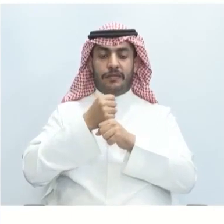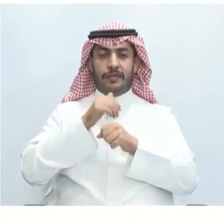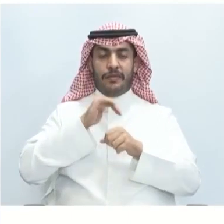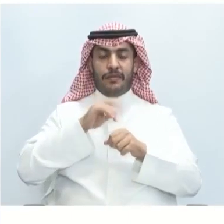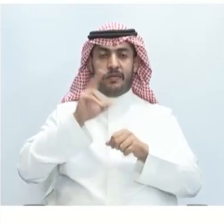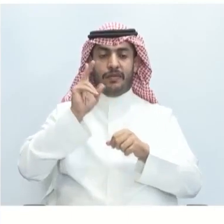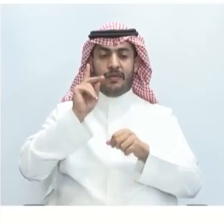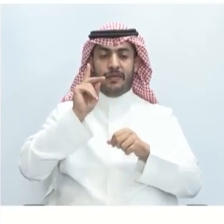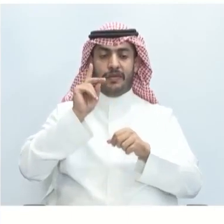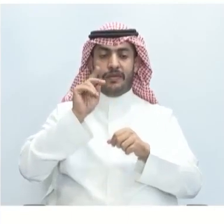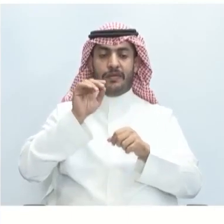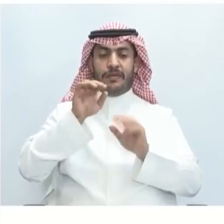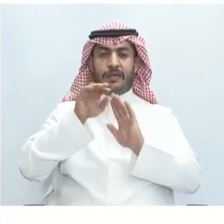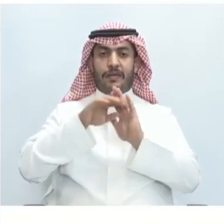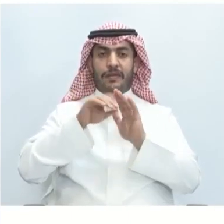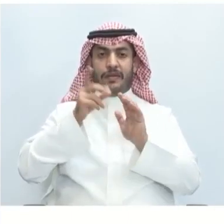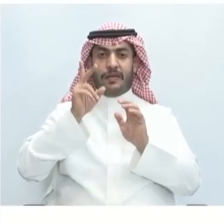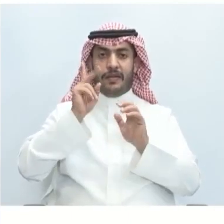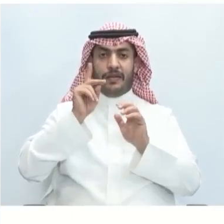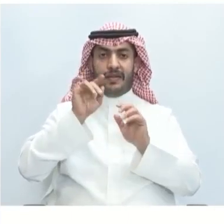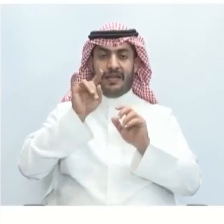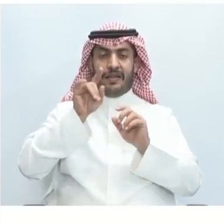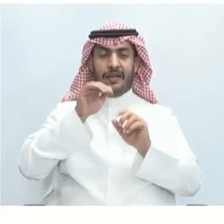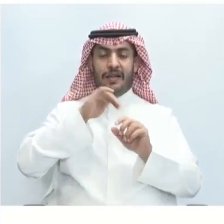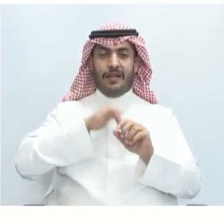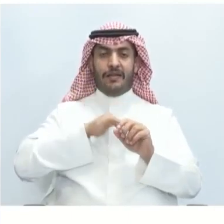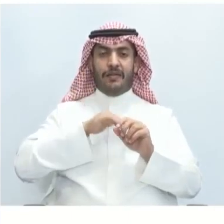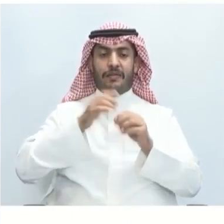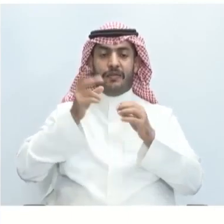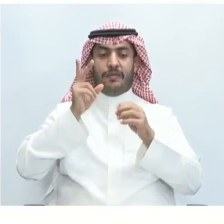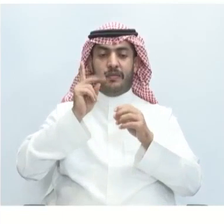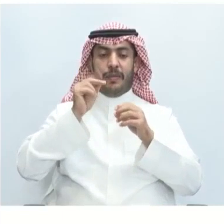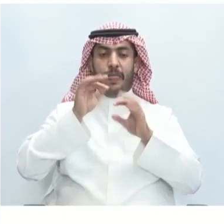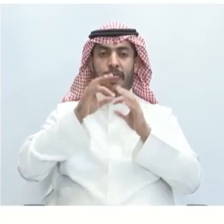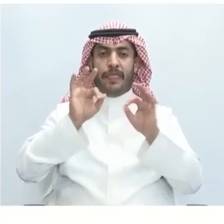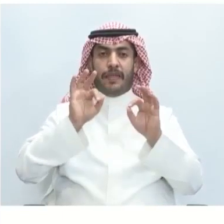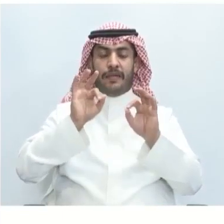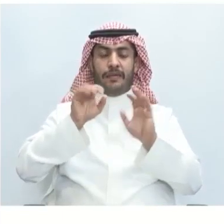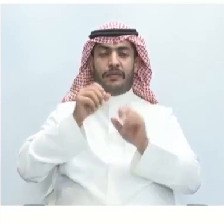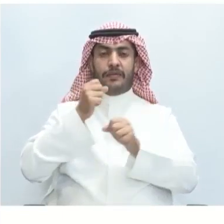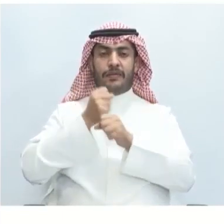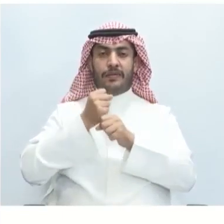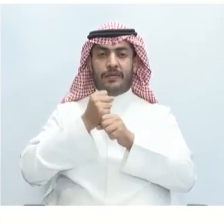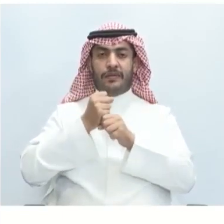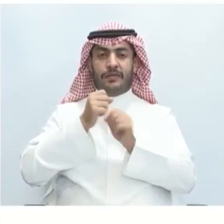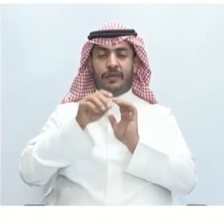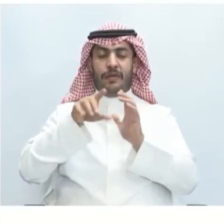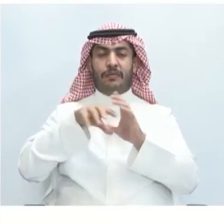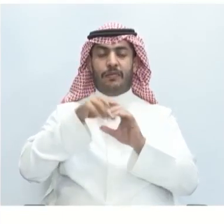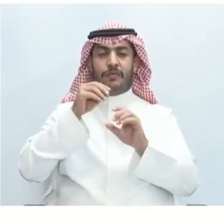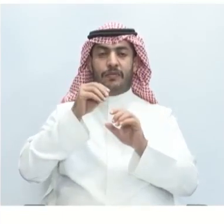ايضا الطائرات تستهلك الوقود كذلك سيكون لدينا تكاليف تشغيليه لهذا